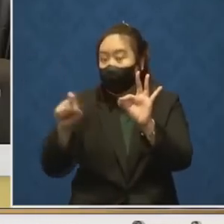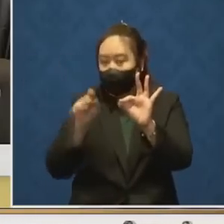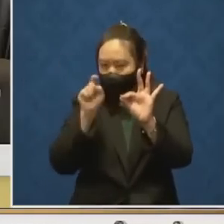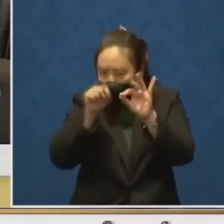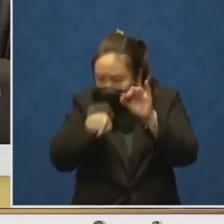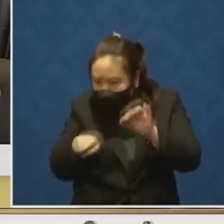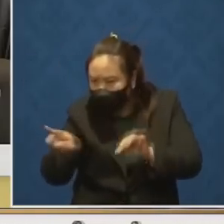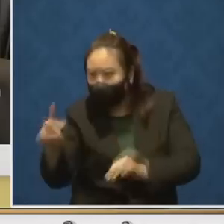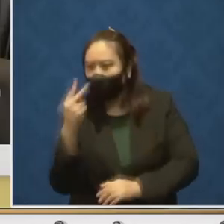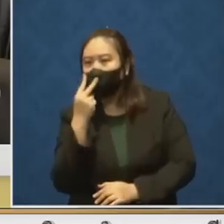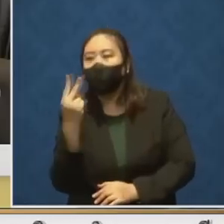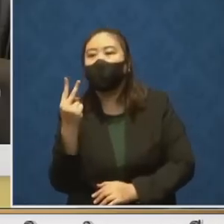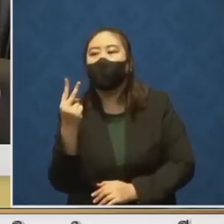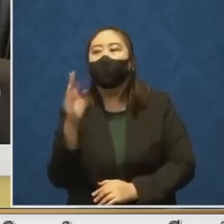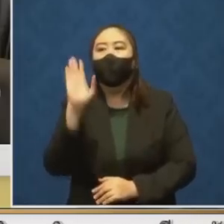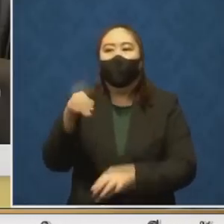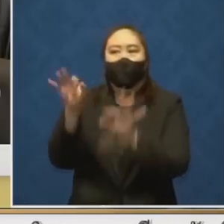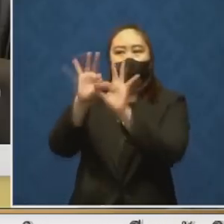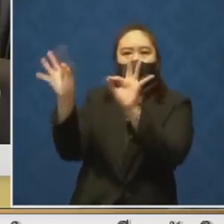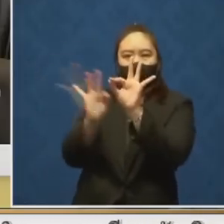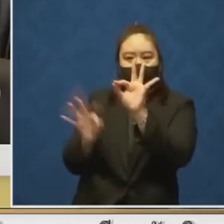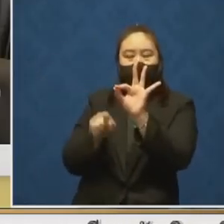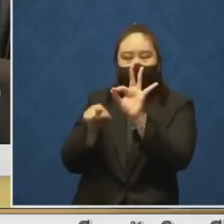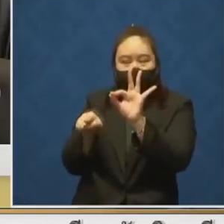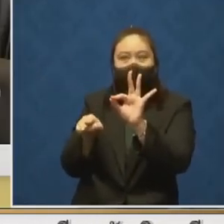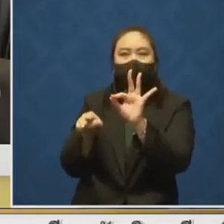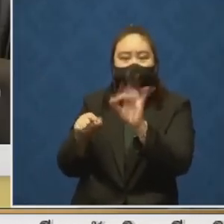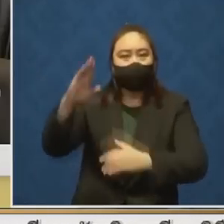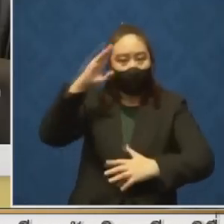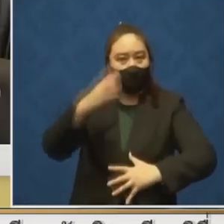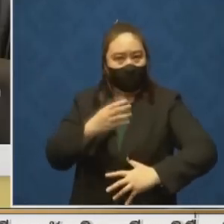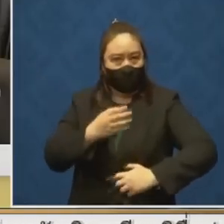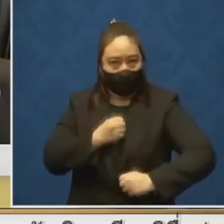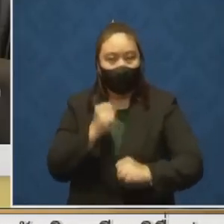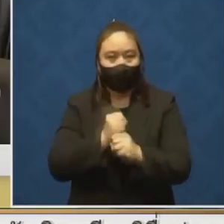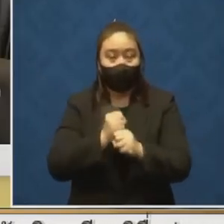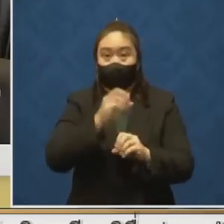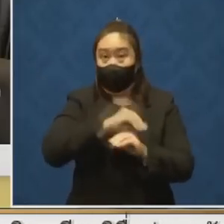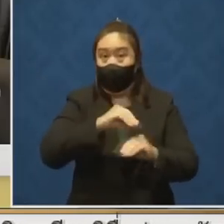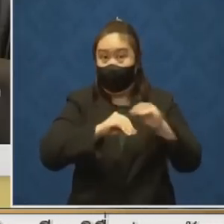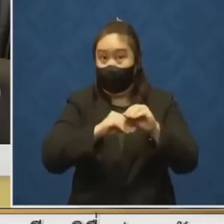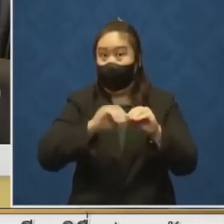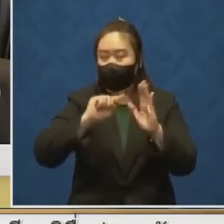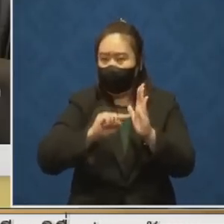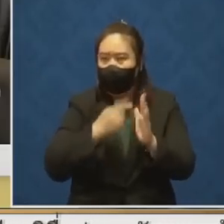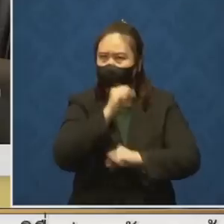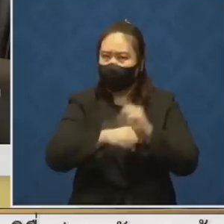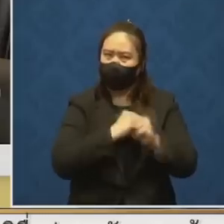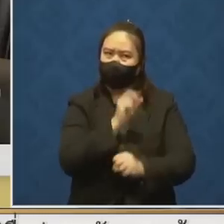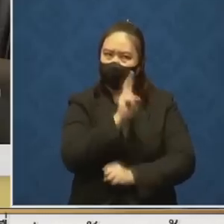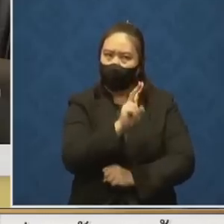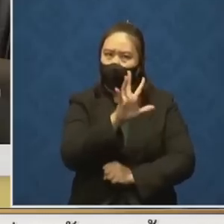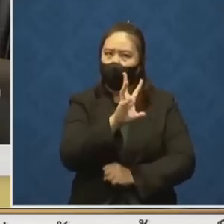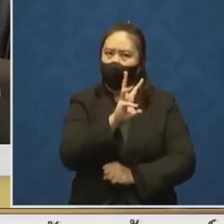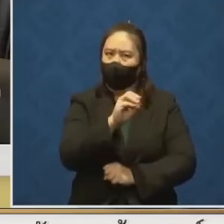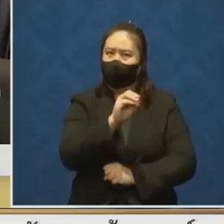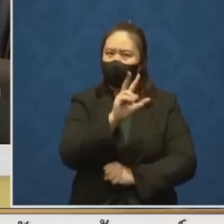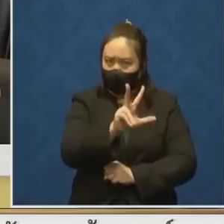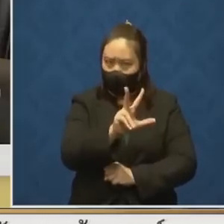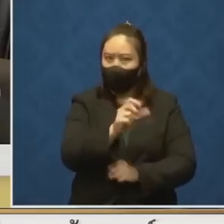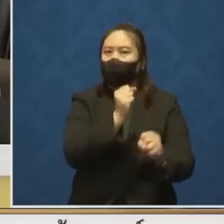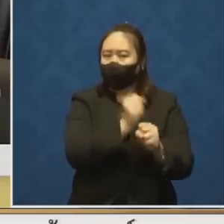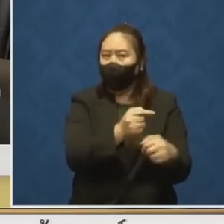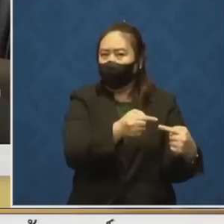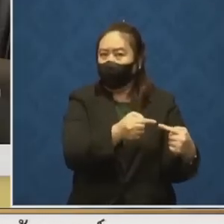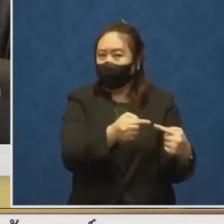ดฉักทราบรลเอียดเพิมเตอว่ กองทับบกได้ดำเินโครงการนี้นะคะอย่างต่อเนื่องมาต้แต่ปี 63 แล้วโยก่อนหนานี้ได้มี